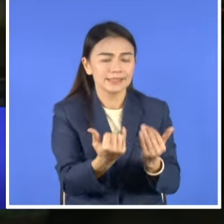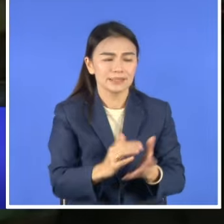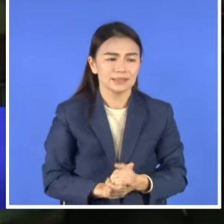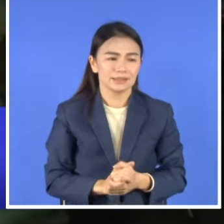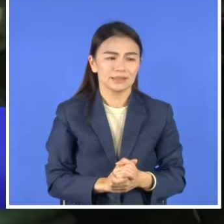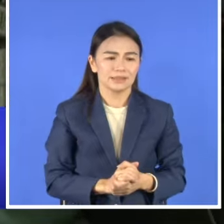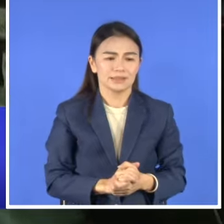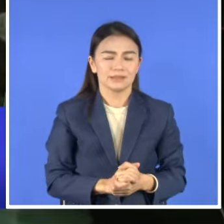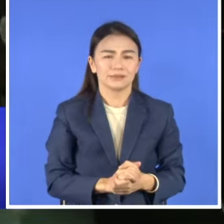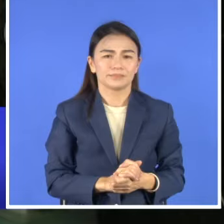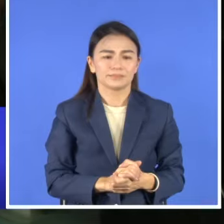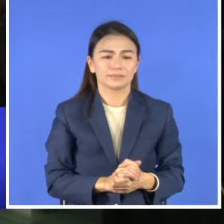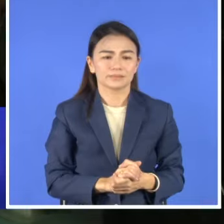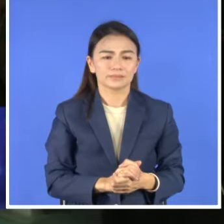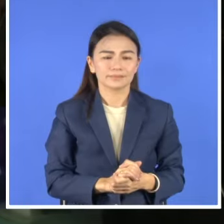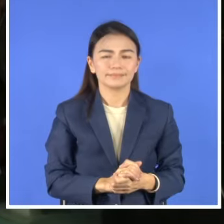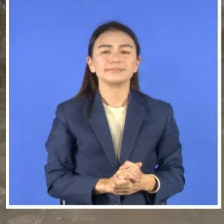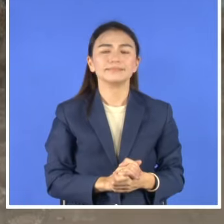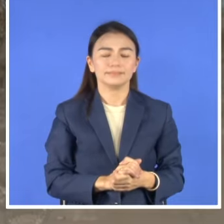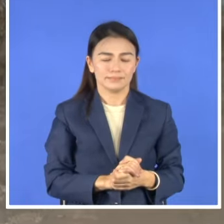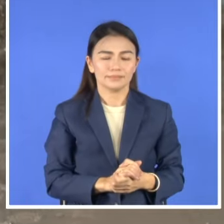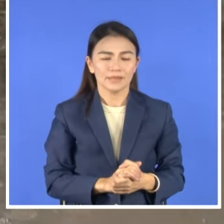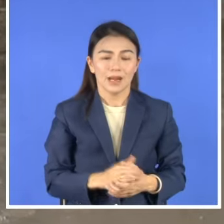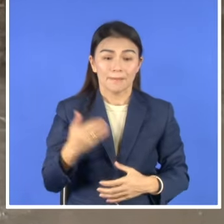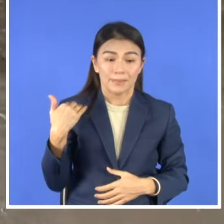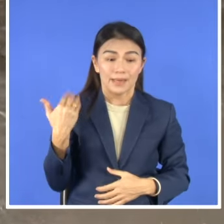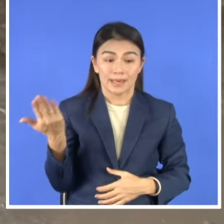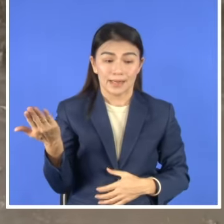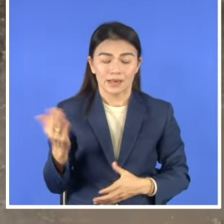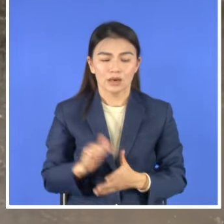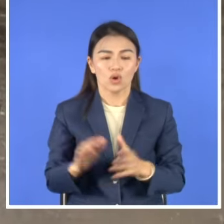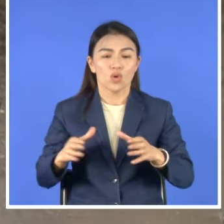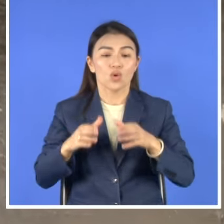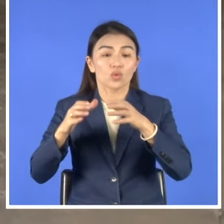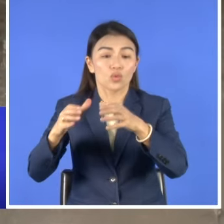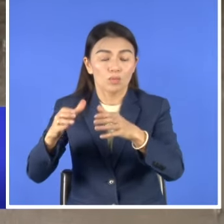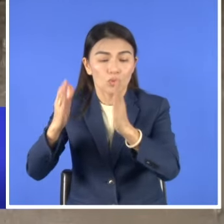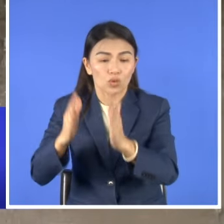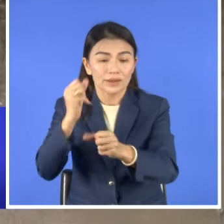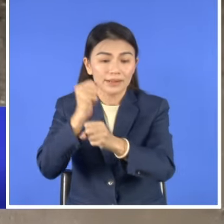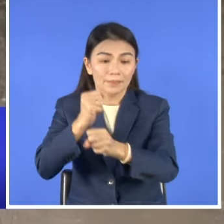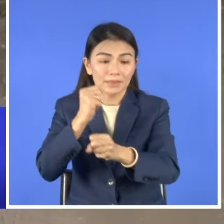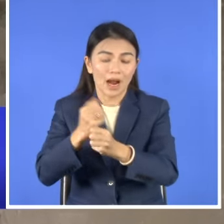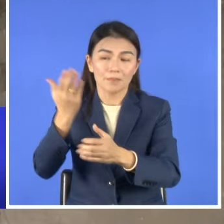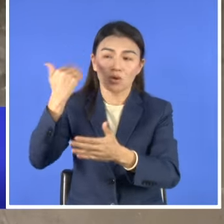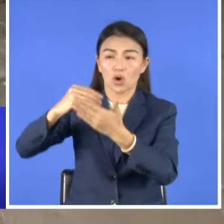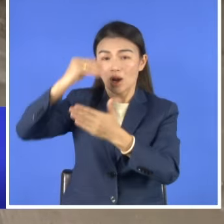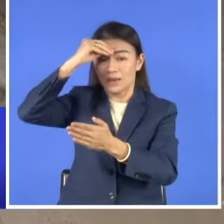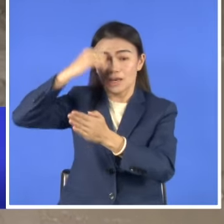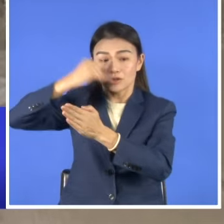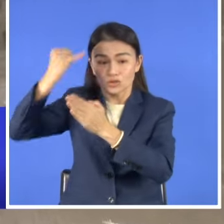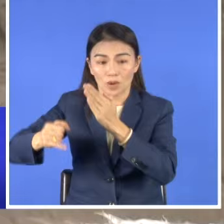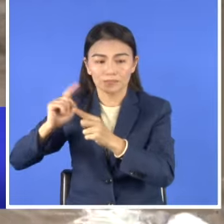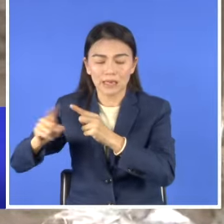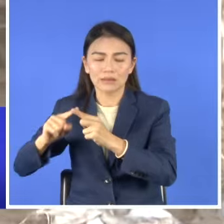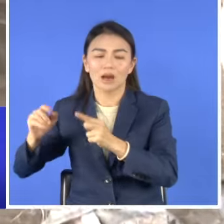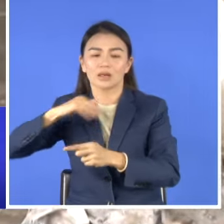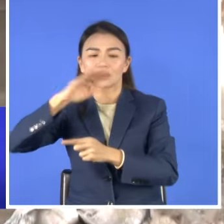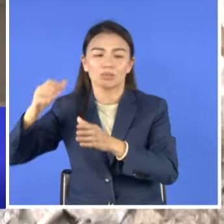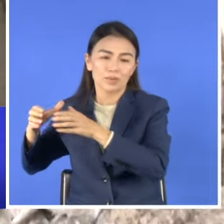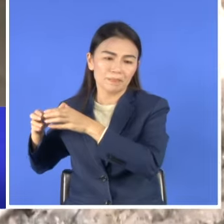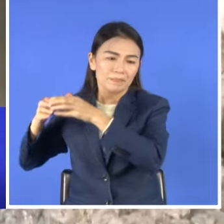อุเทนถวายก็ได้นำอาสาสมัครทั้งอย่างที่บอกว่าทั้งศิษย์เก่าทั้งศิษย์ปัจจุบันกา100รชีวิตเเมื่อวานนี้ก็ไปฮะไปร่วมกันฟื้น